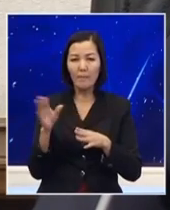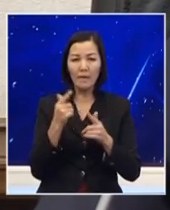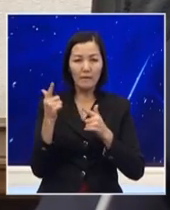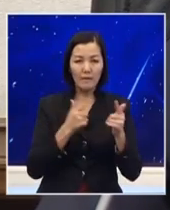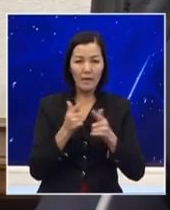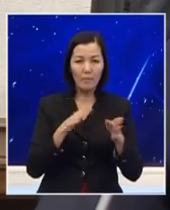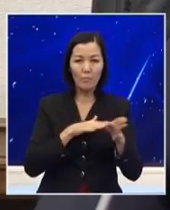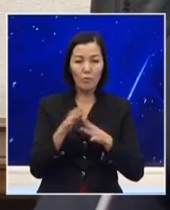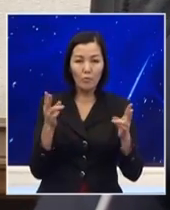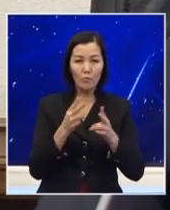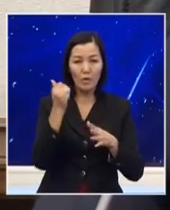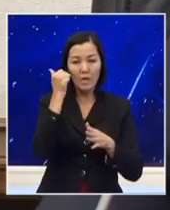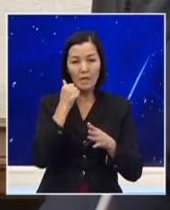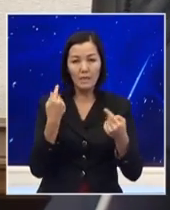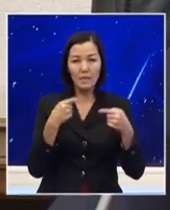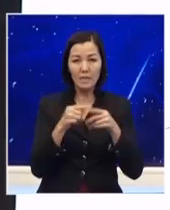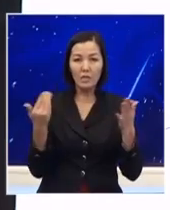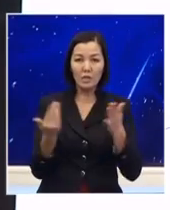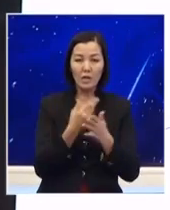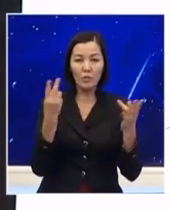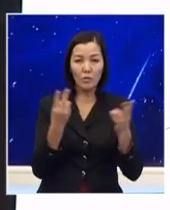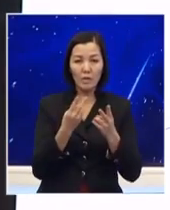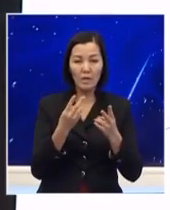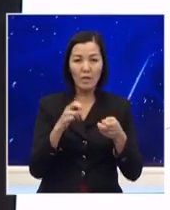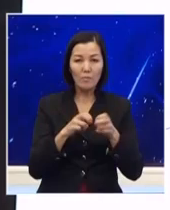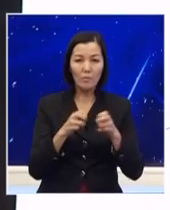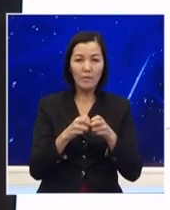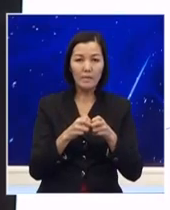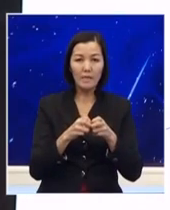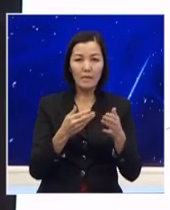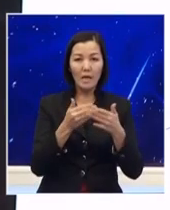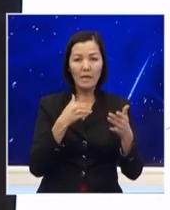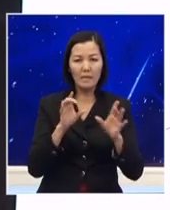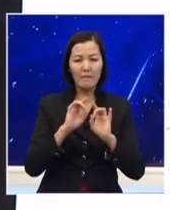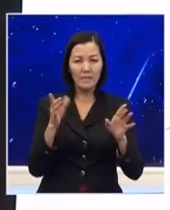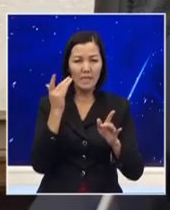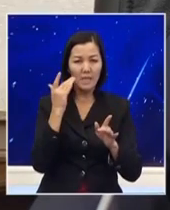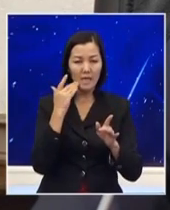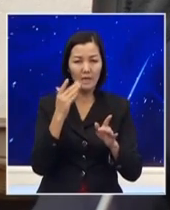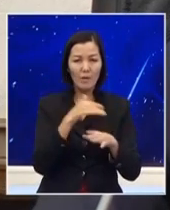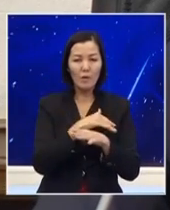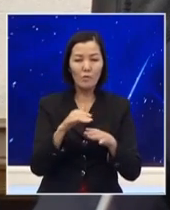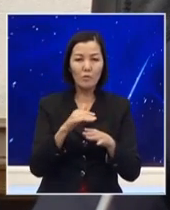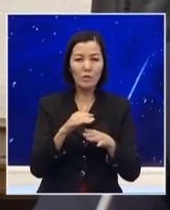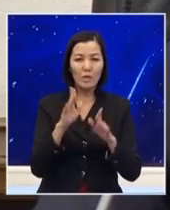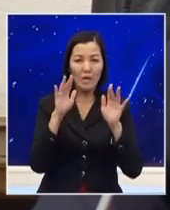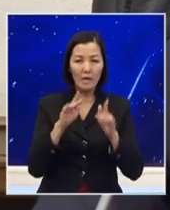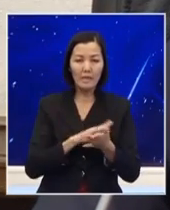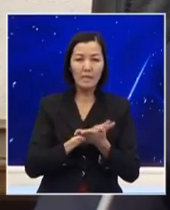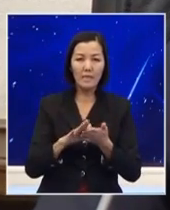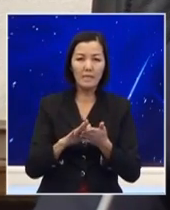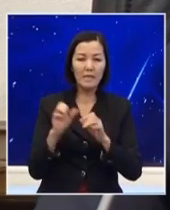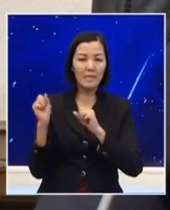міндетті. Ескірген техникалардың барлығын жаңартыңдар. Бұл мәселені мен бұрыннан айтып келемін. Көшелерді қардан тазалайтын,